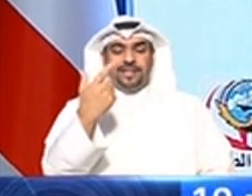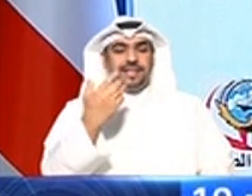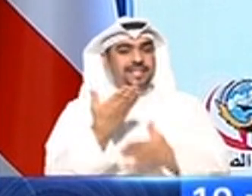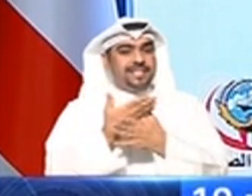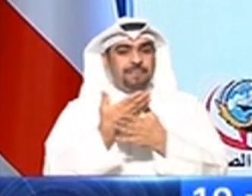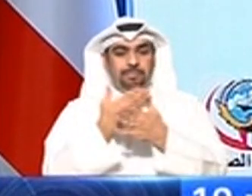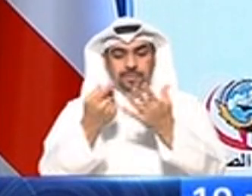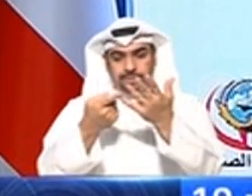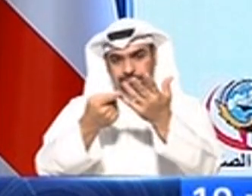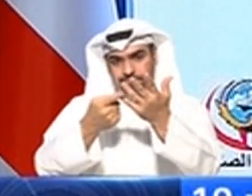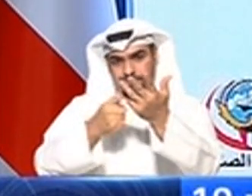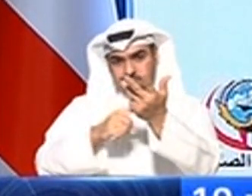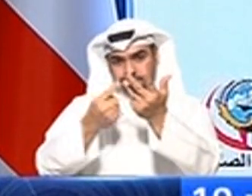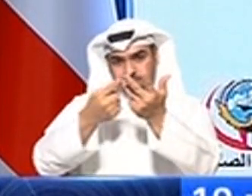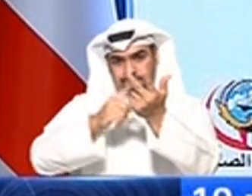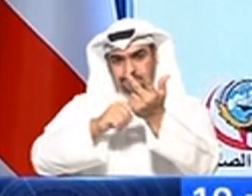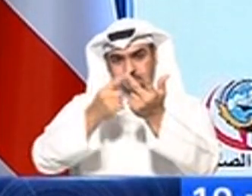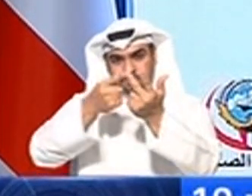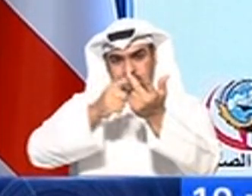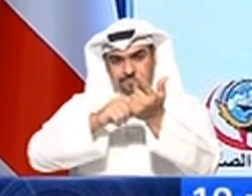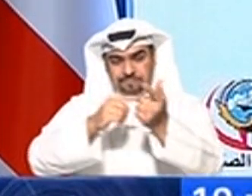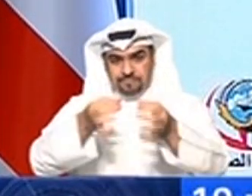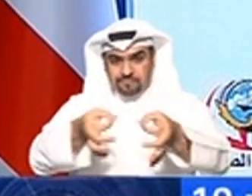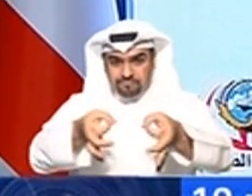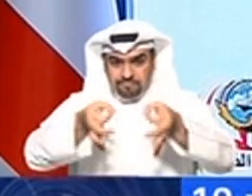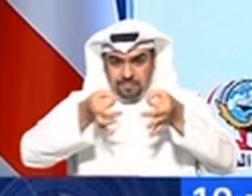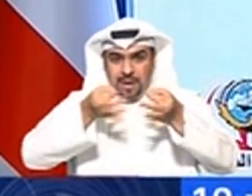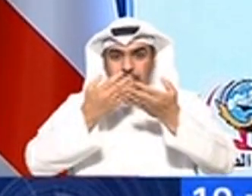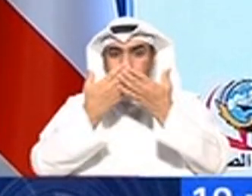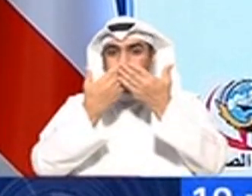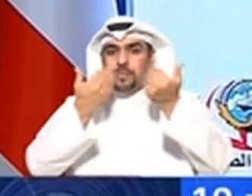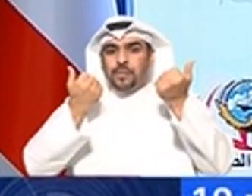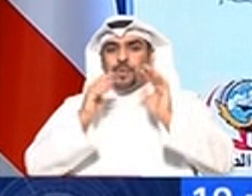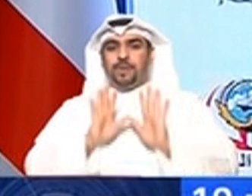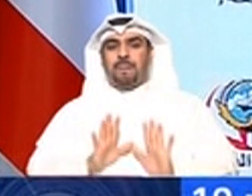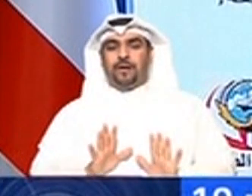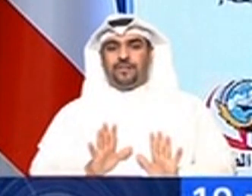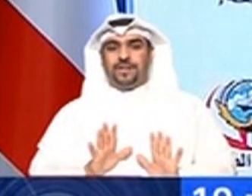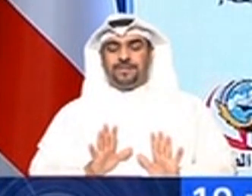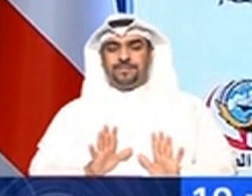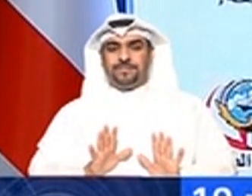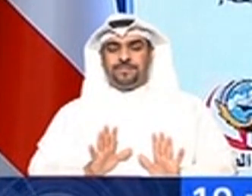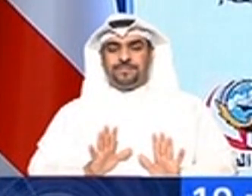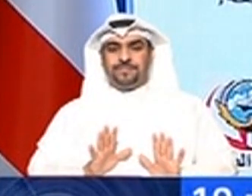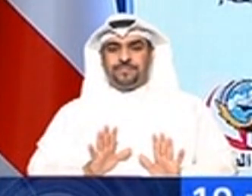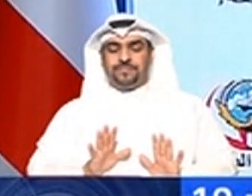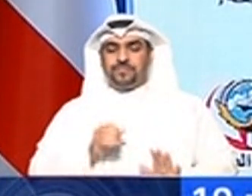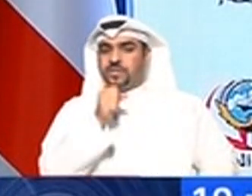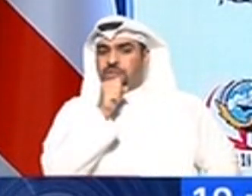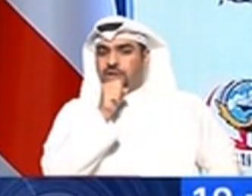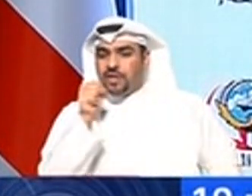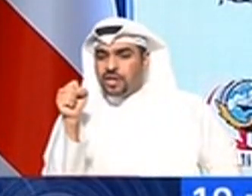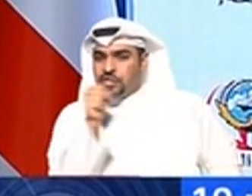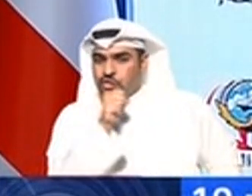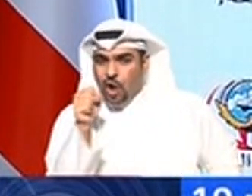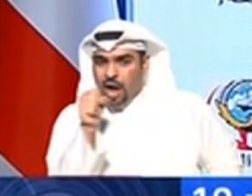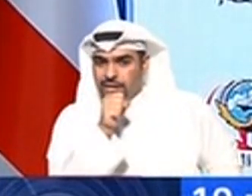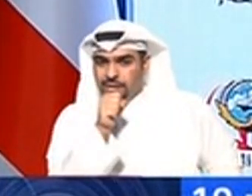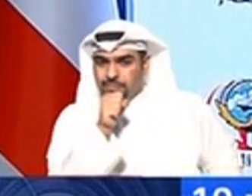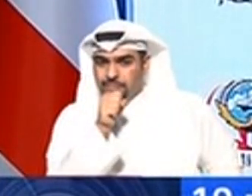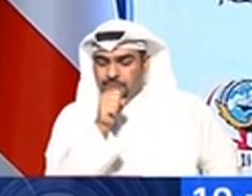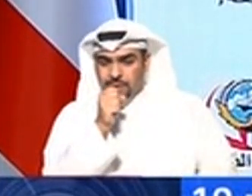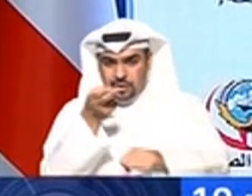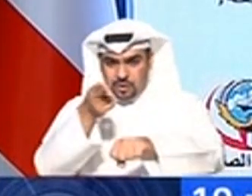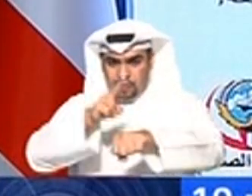الملائمة واللازمة لذلك. ومن هذه الفئات كبار السن والأشخاص